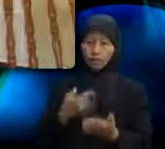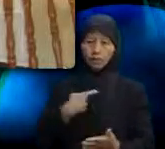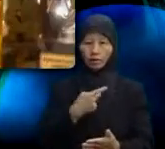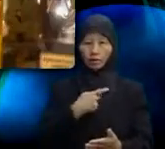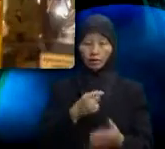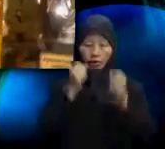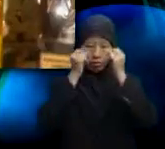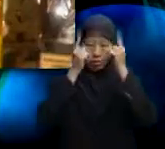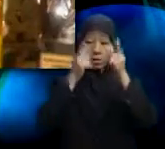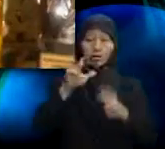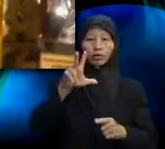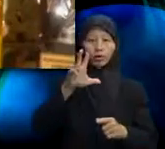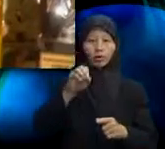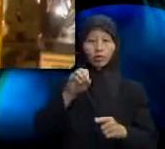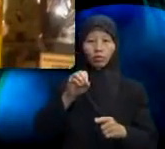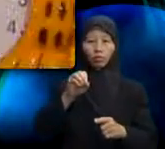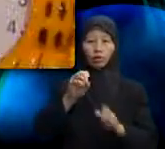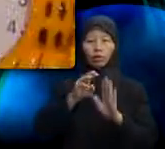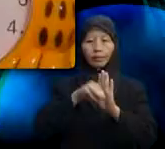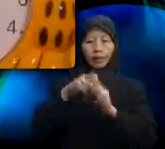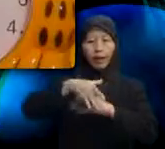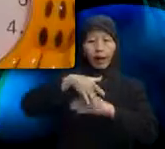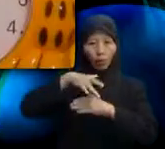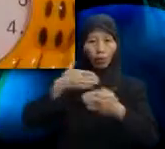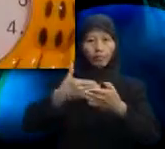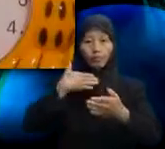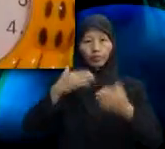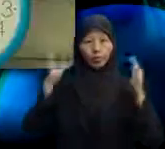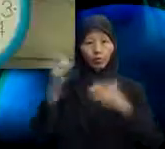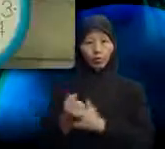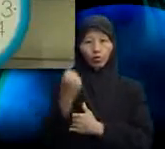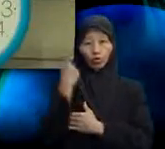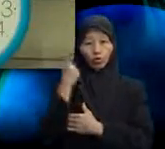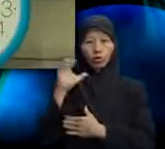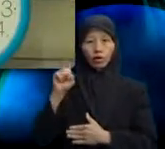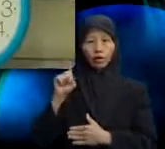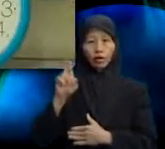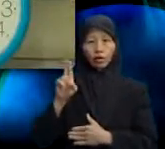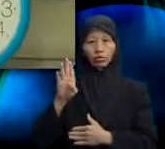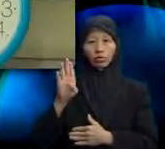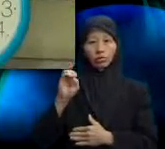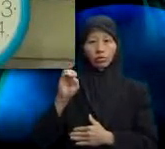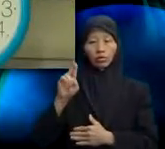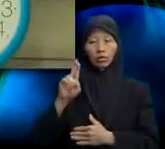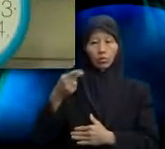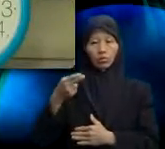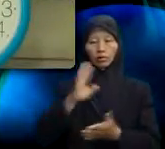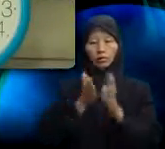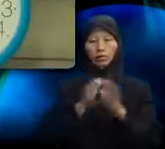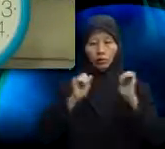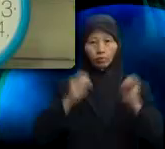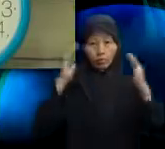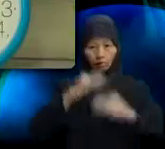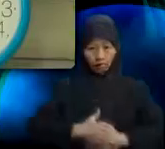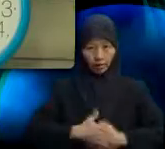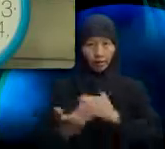Eloklah kita bangun kira-kira setengah jam sebelum waktu subuh supaya kita cukup bersedia untuk sembahyang subuh dan menyediakan